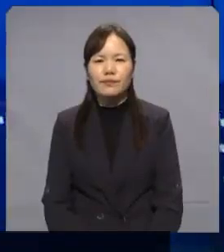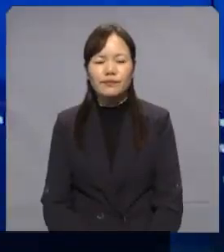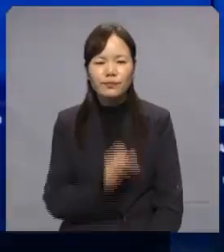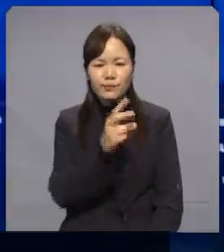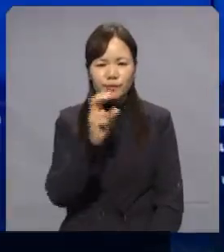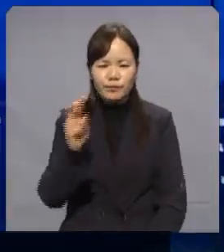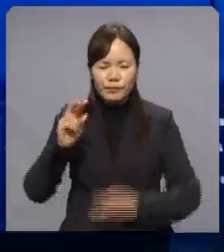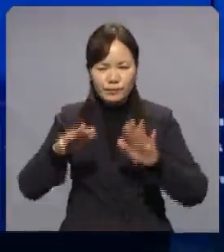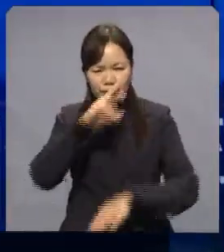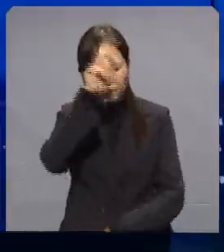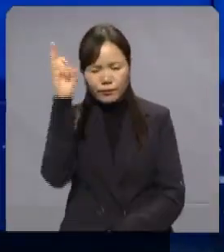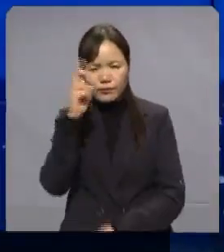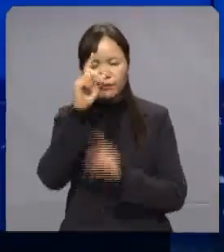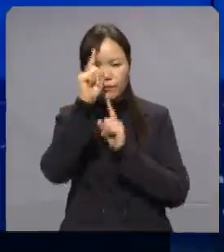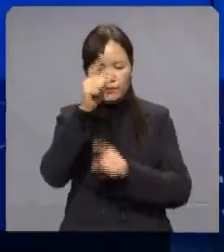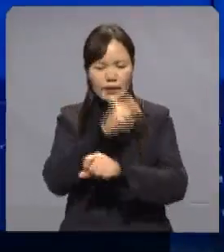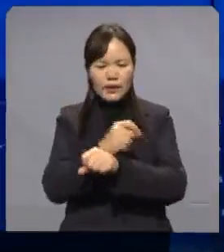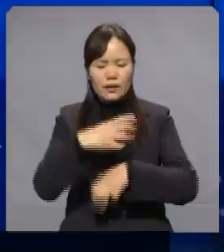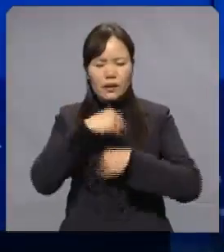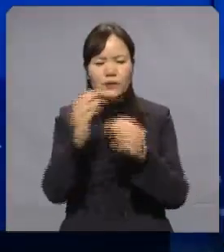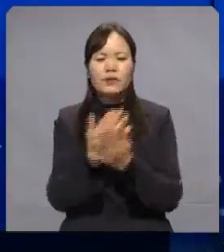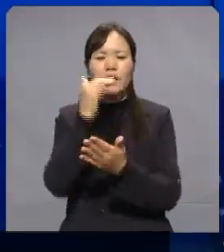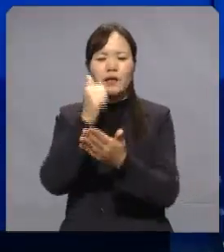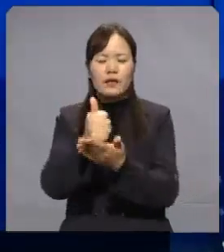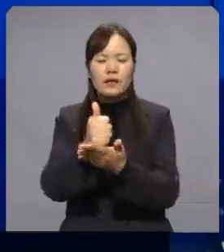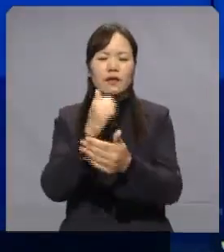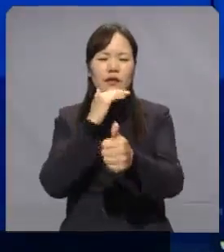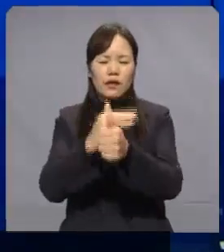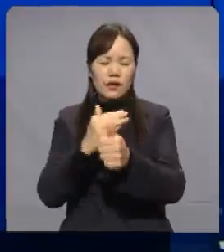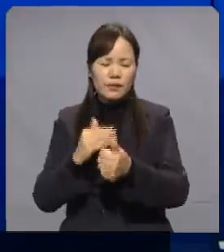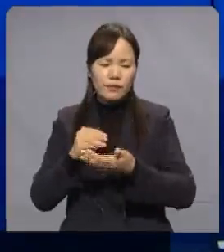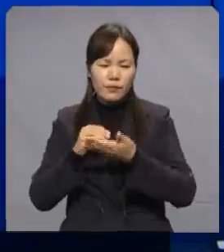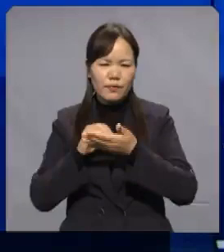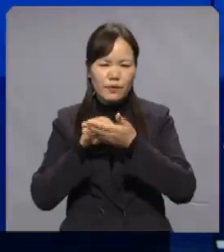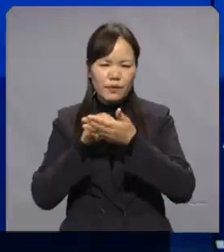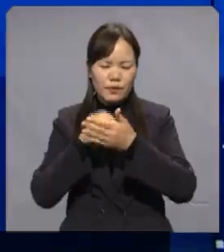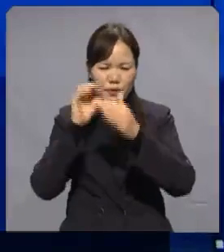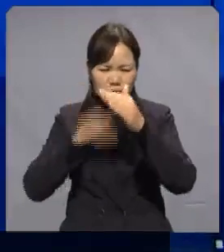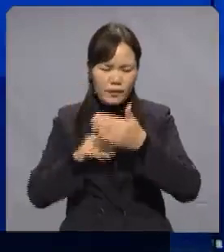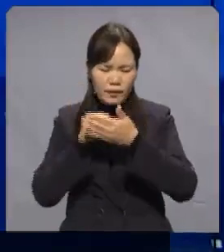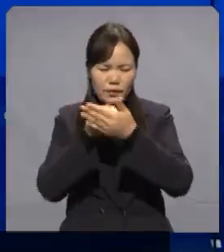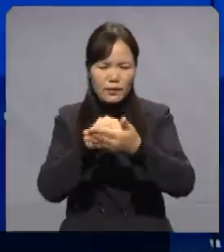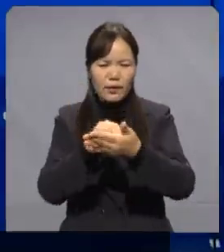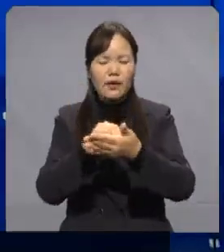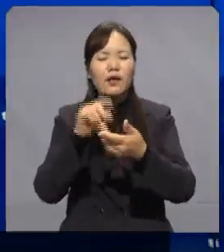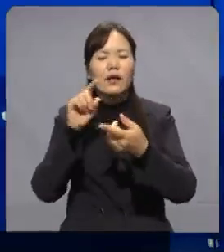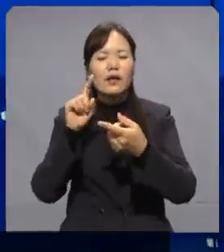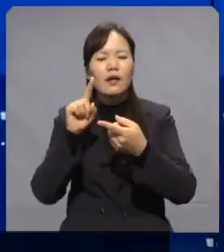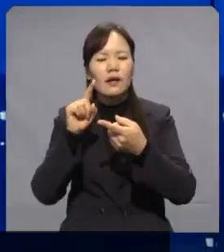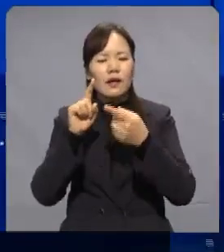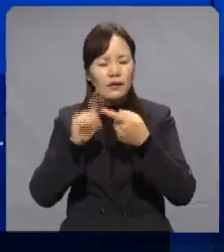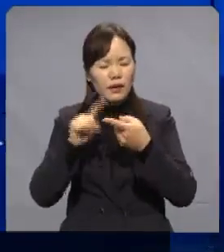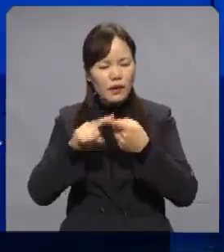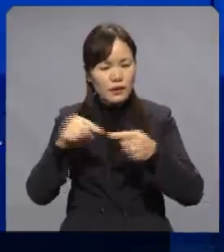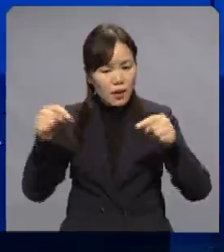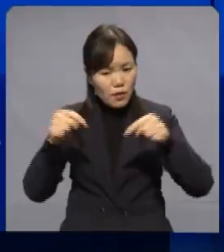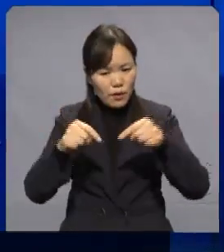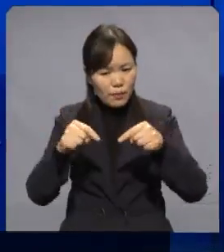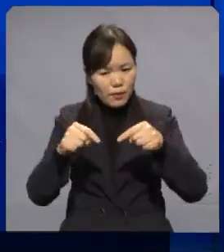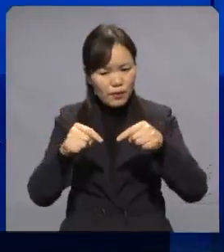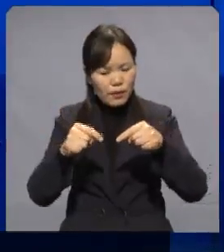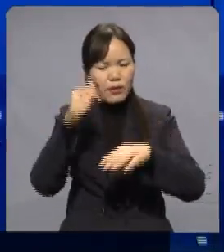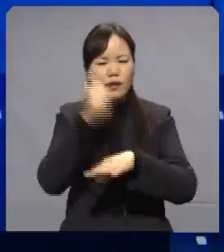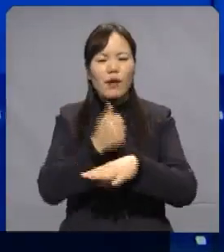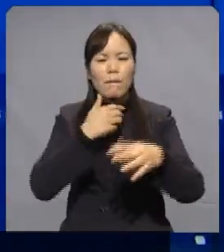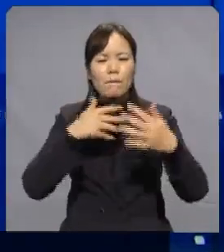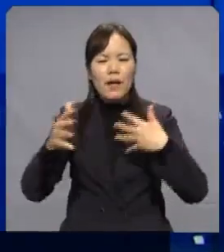자, 여야가 오늘 오후 이상민 행안부 장관의 해임 건의안과 관련해서 본회의 개의 여부를 놓고 협상을 했는데 합의를 이루지